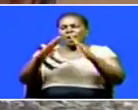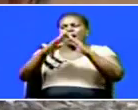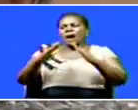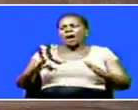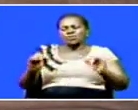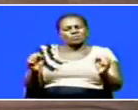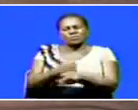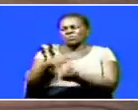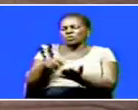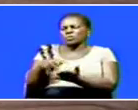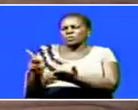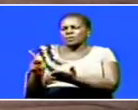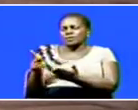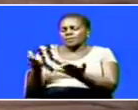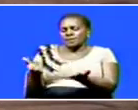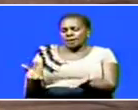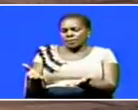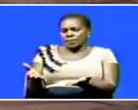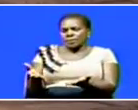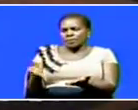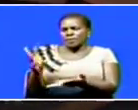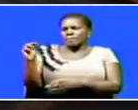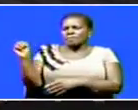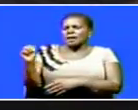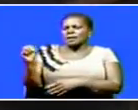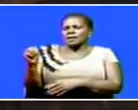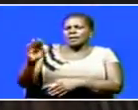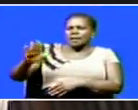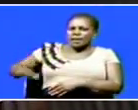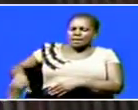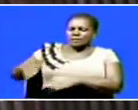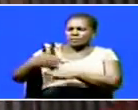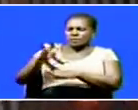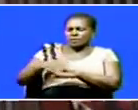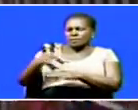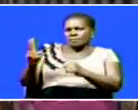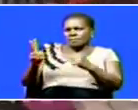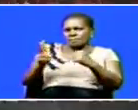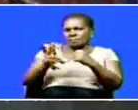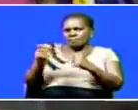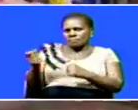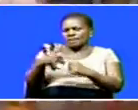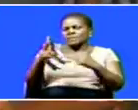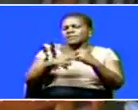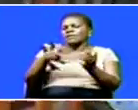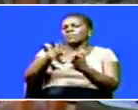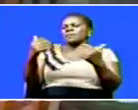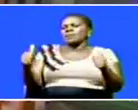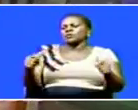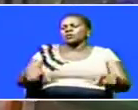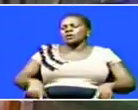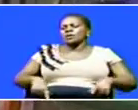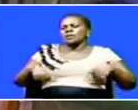iwe silipa. Already, Margaret is late on her rent for close to 7 months. She's now living